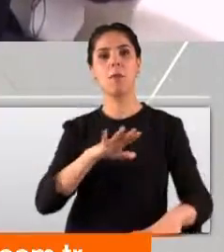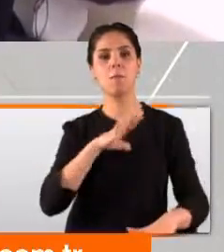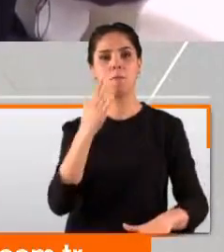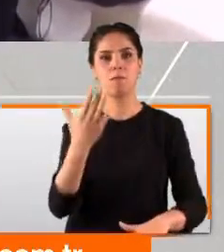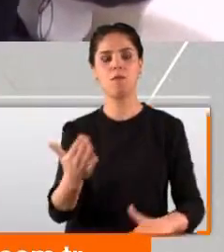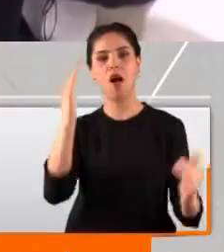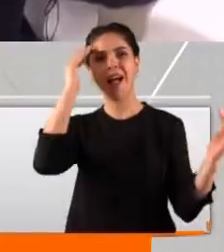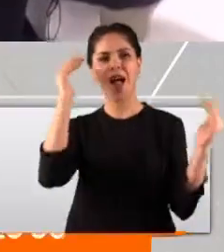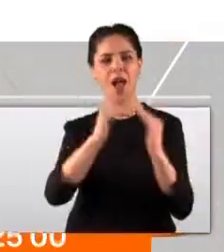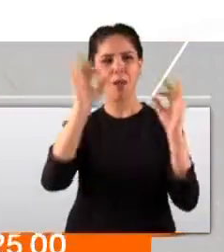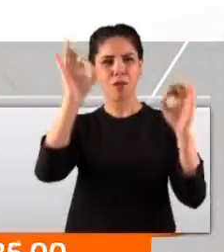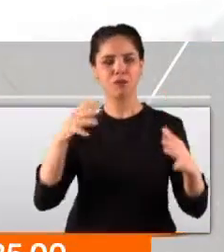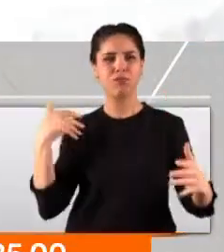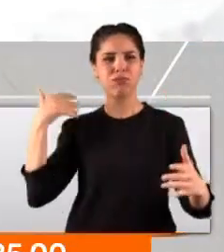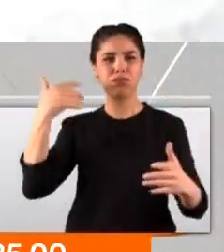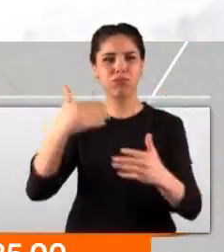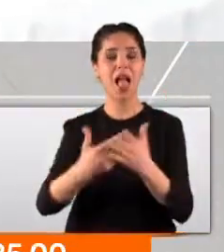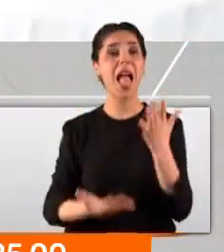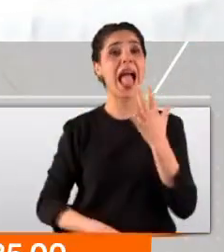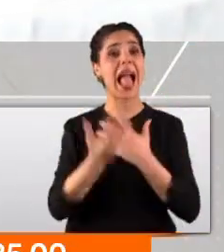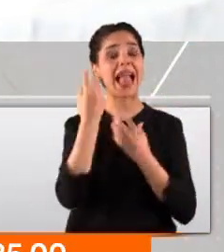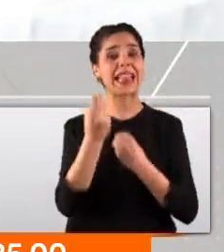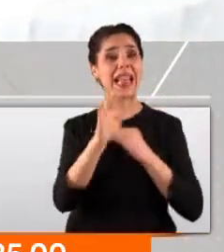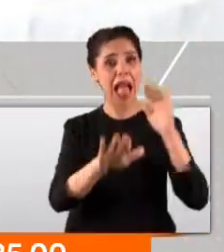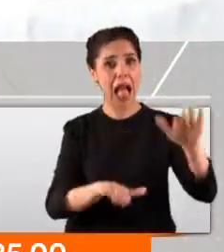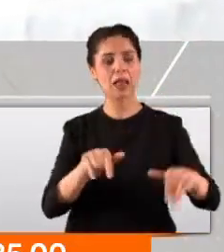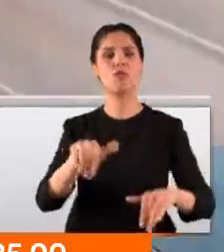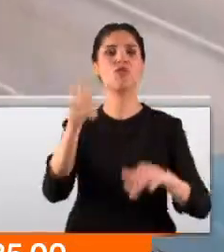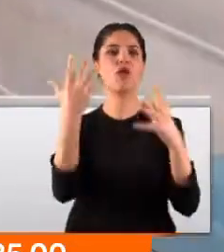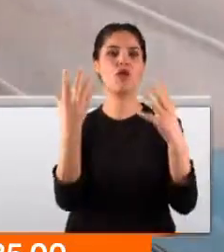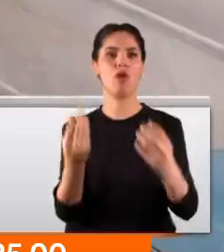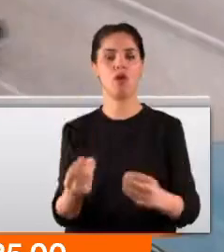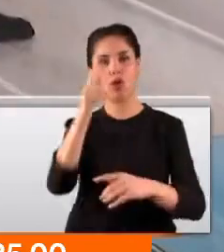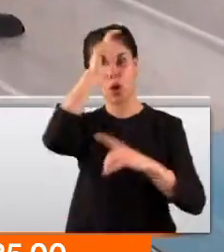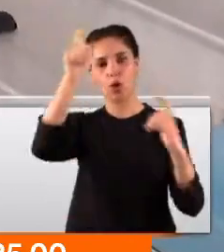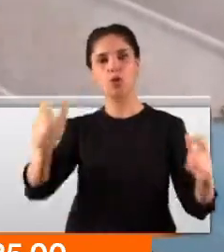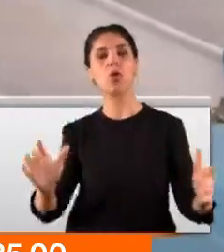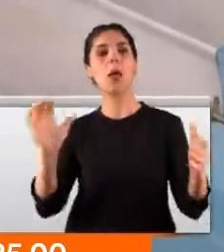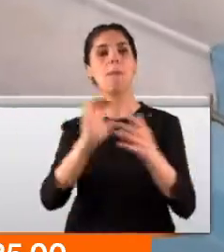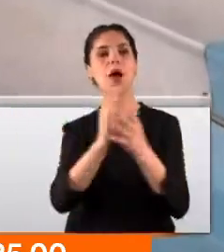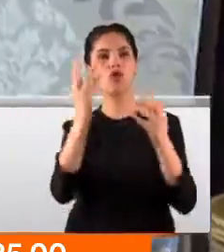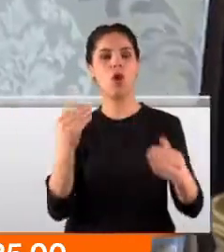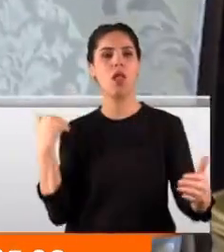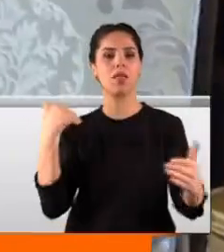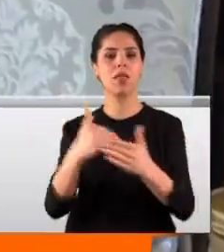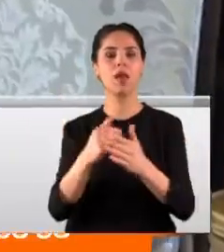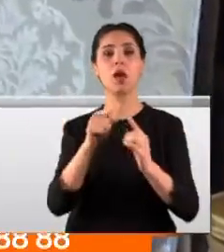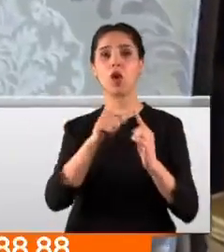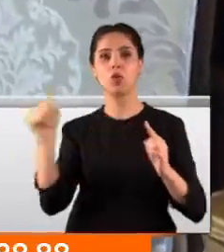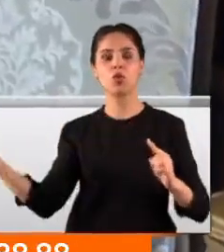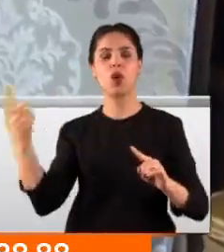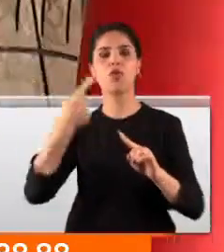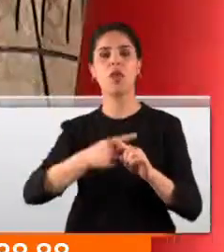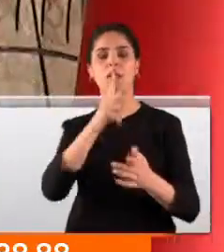Müzakerelerin başlamasından bu yana en anlamlı ilerleme bugün kaydedildi. Türkiye barış sağlanana kadar sürecin kilit rolü